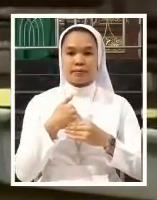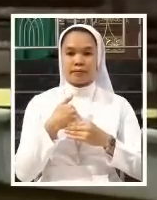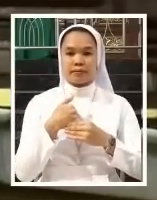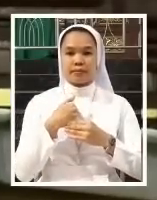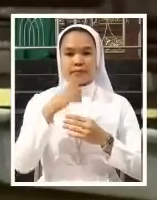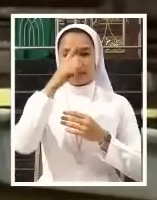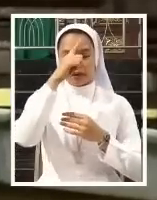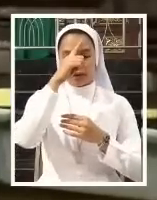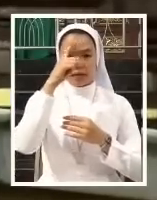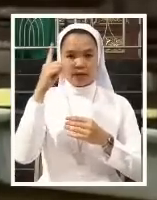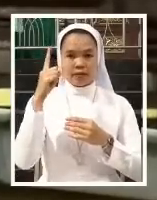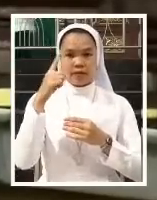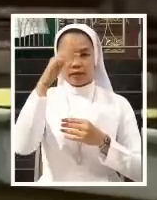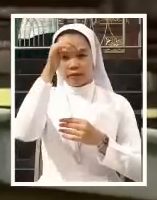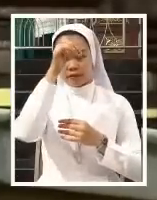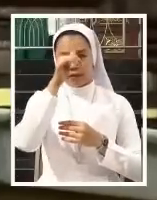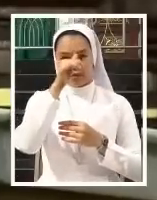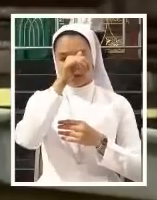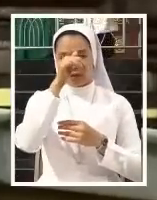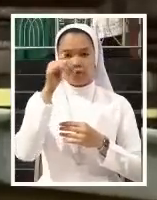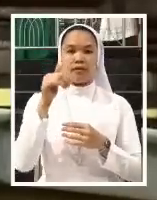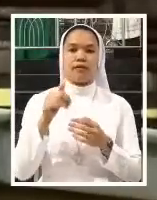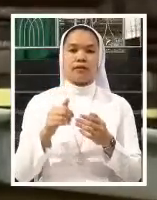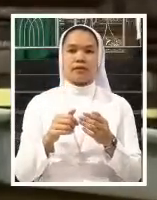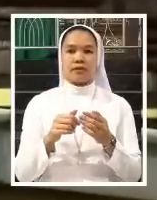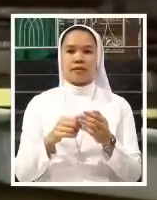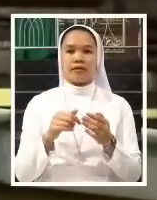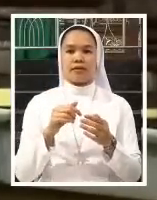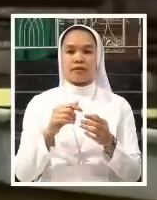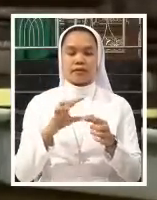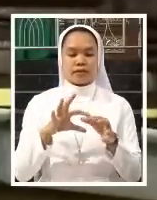Huli tanilahidan ako kan kagurangnan.